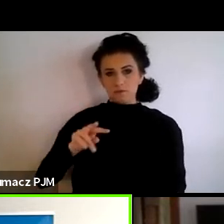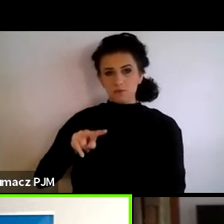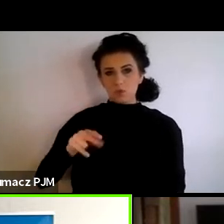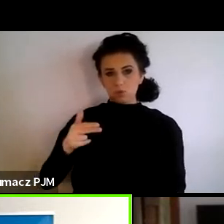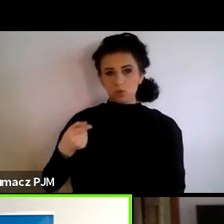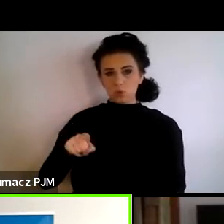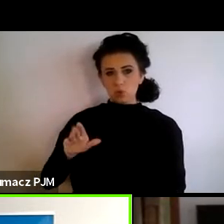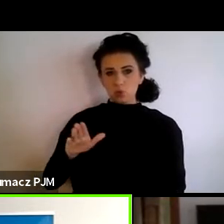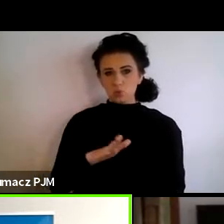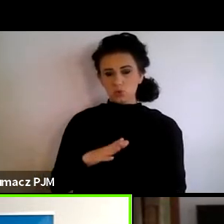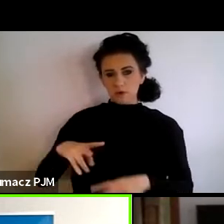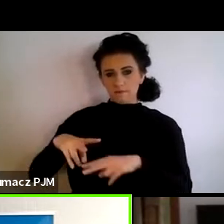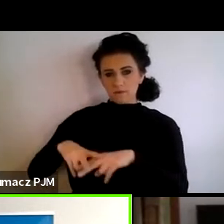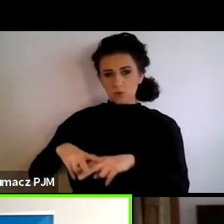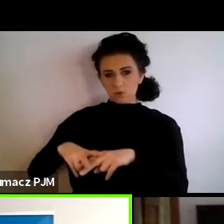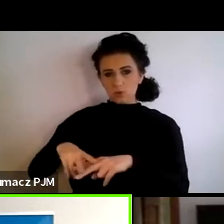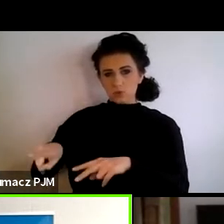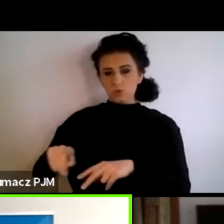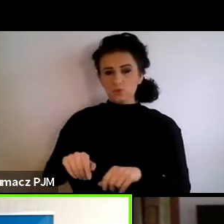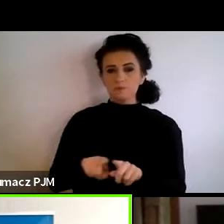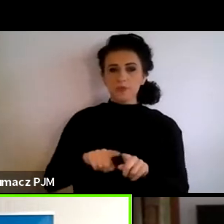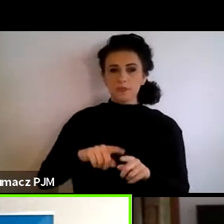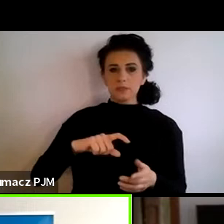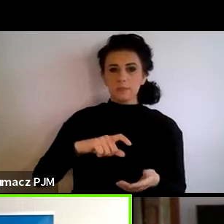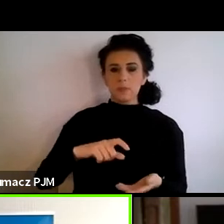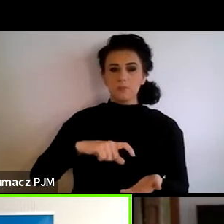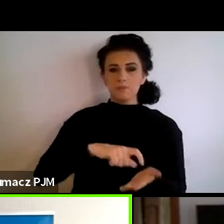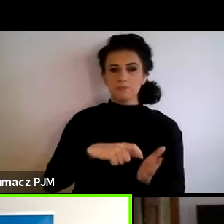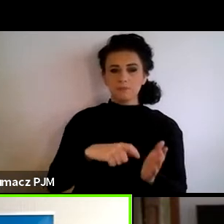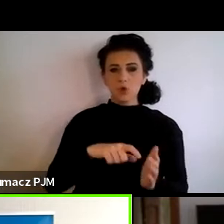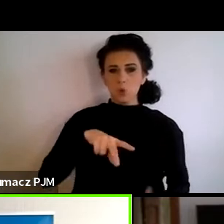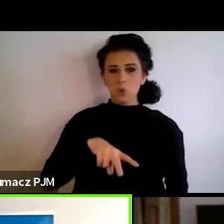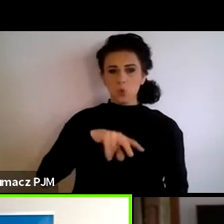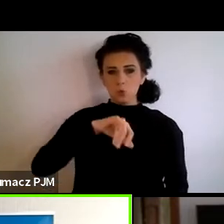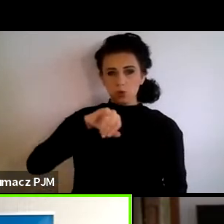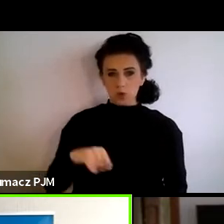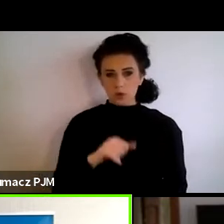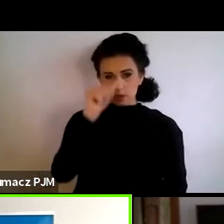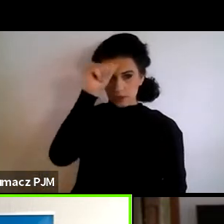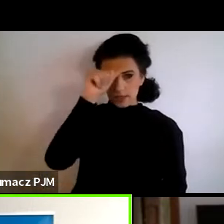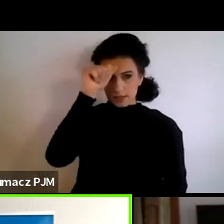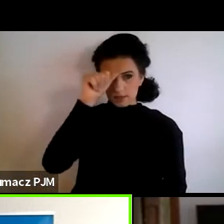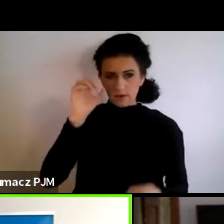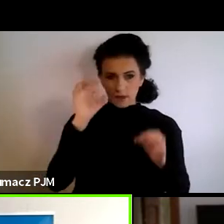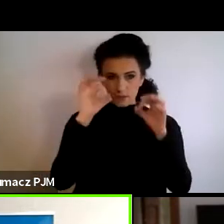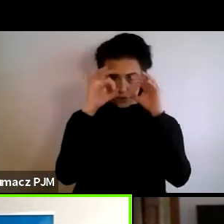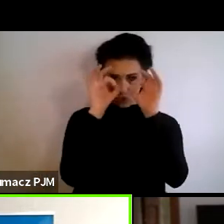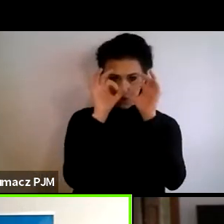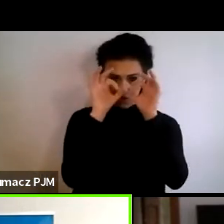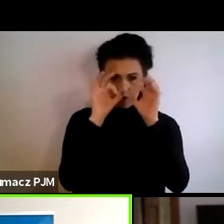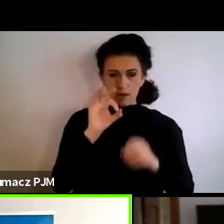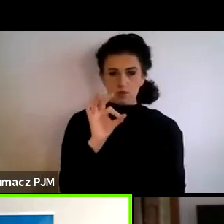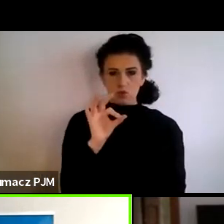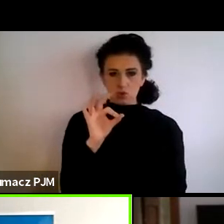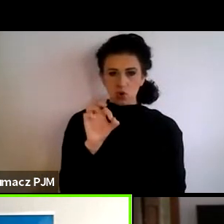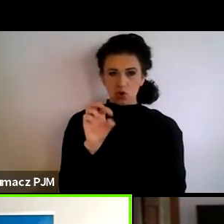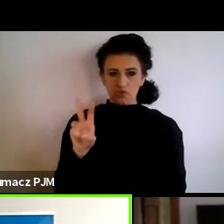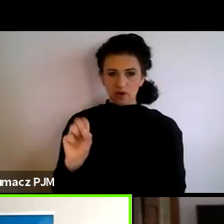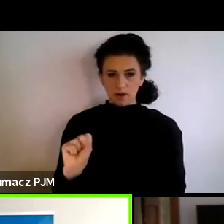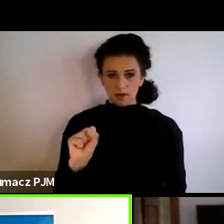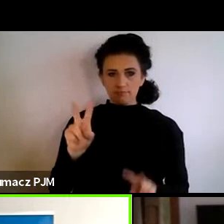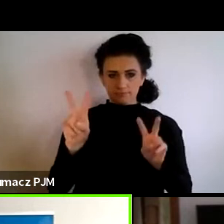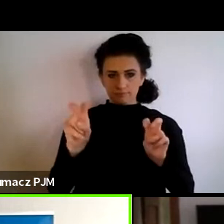komórka UJ-u, nazywa się ona SOWA, jest całkowicie niezależna komórka, która skupia się właśnie na